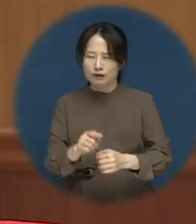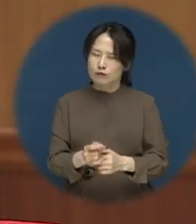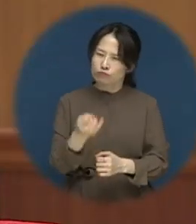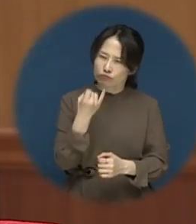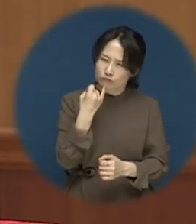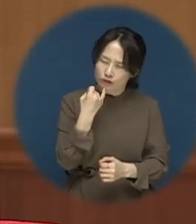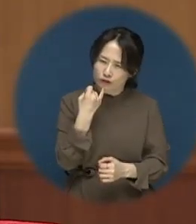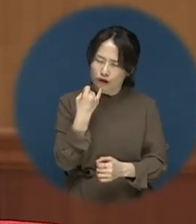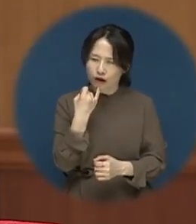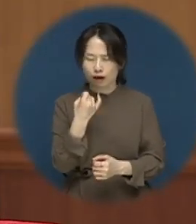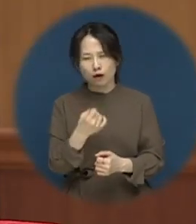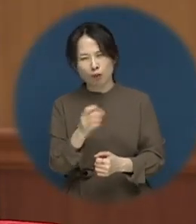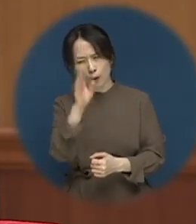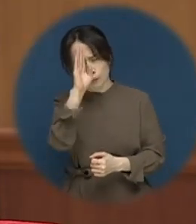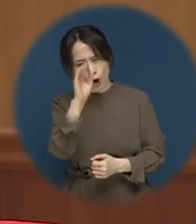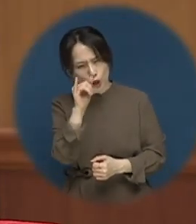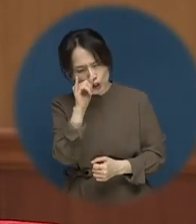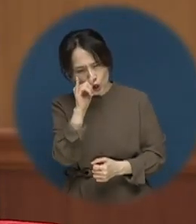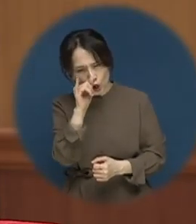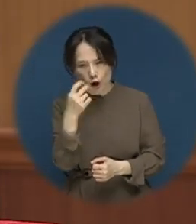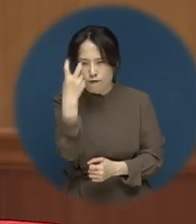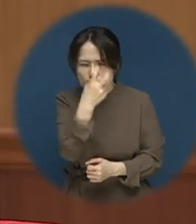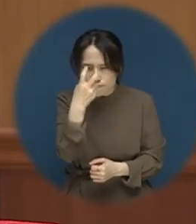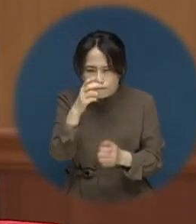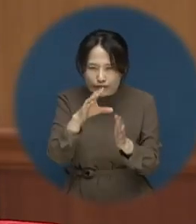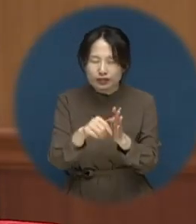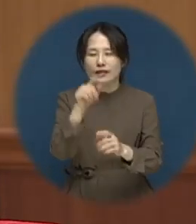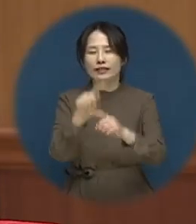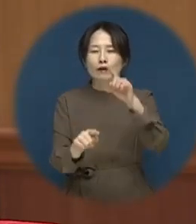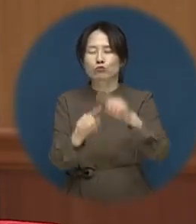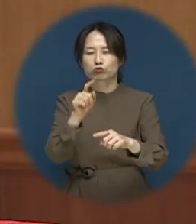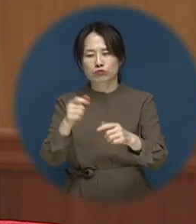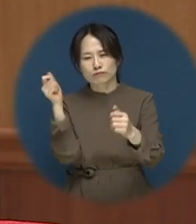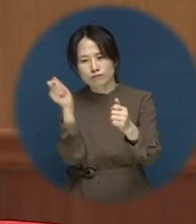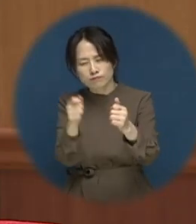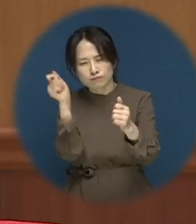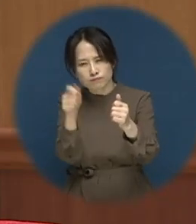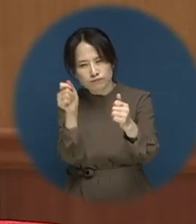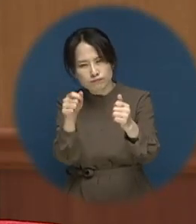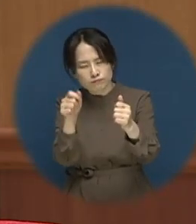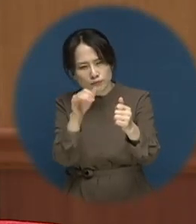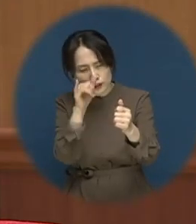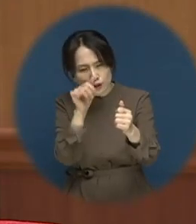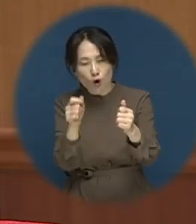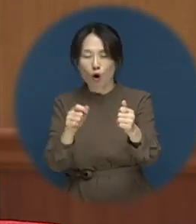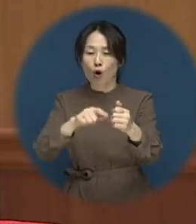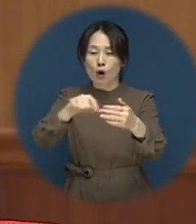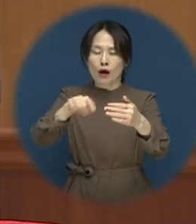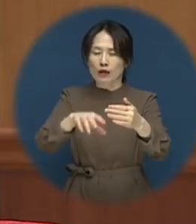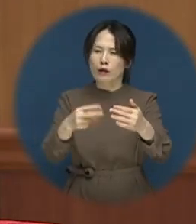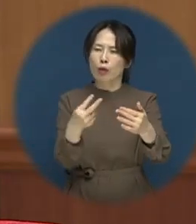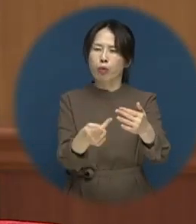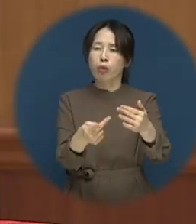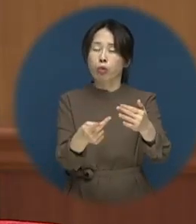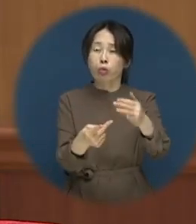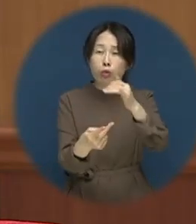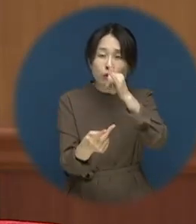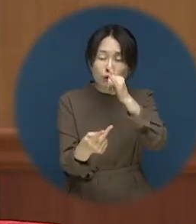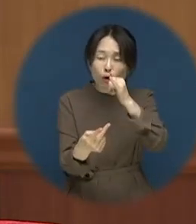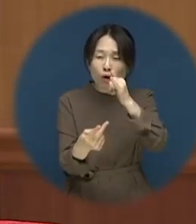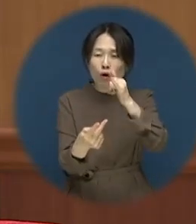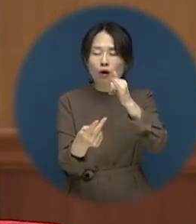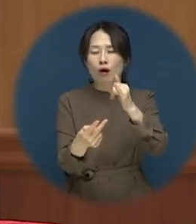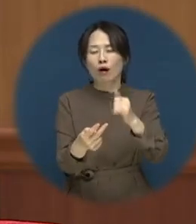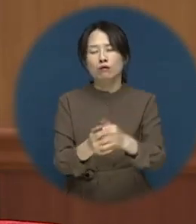위험한 거를 조사할 때 주로 나무를 두들겨 봐요. 두들기면은 속이 많이 비어 있거나 얇게 예. 속이 많이 비어서 얇은